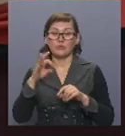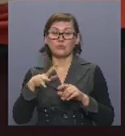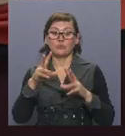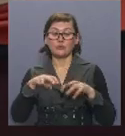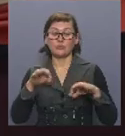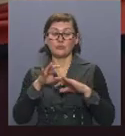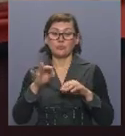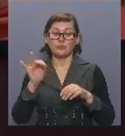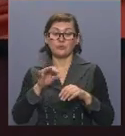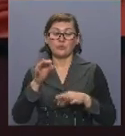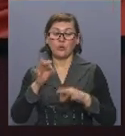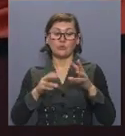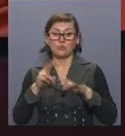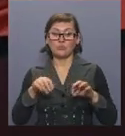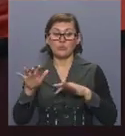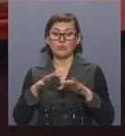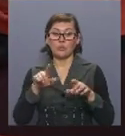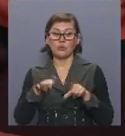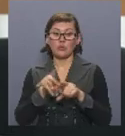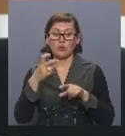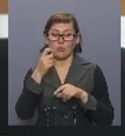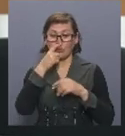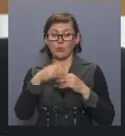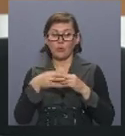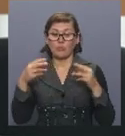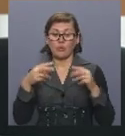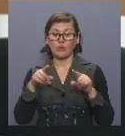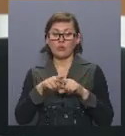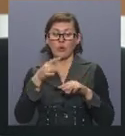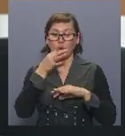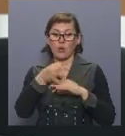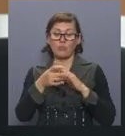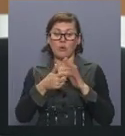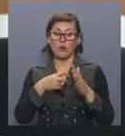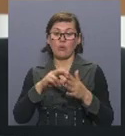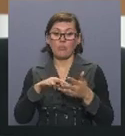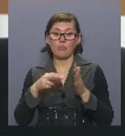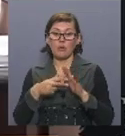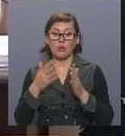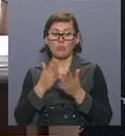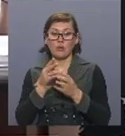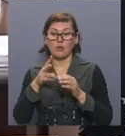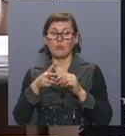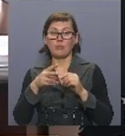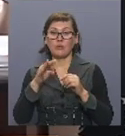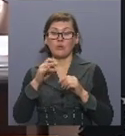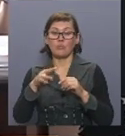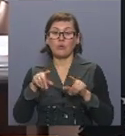тергеліп жатыр. Сот тергеу ісі барысында 200-ге жуық куәгерден жауап алыну жоспарланған. 2000